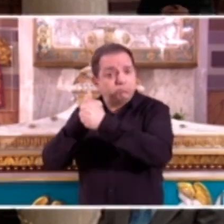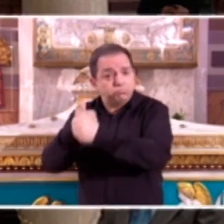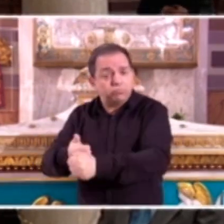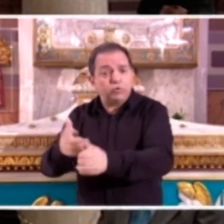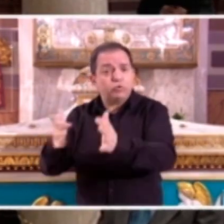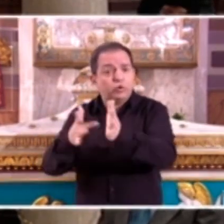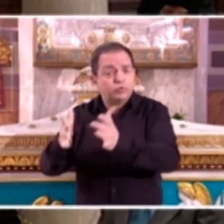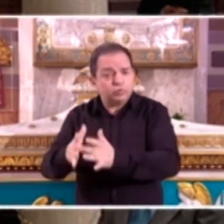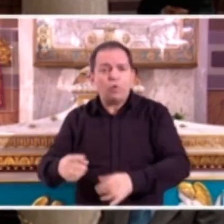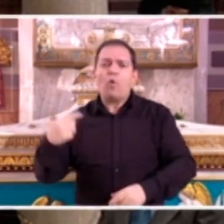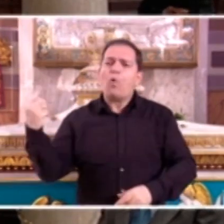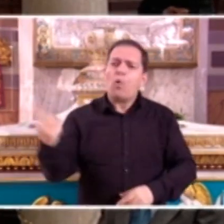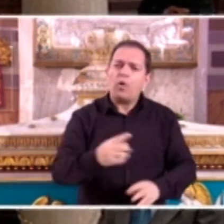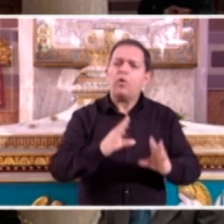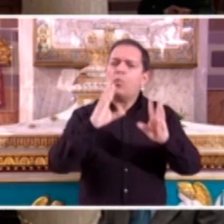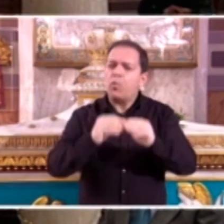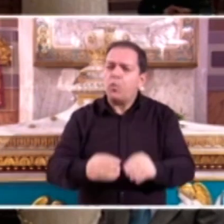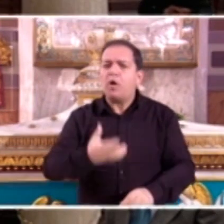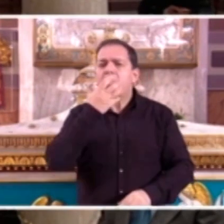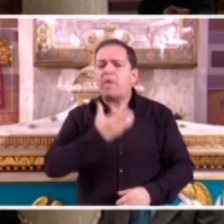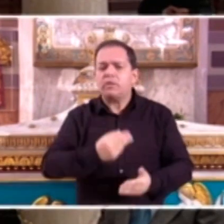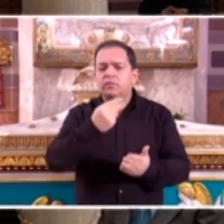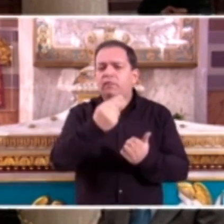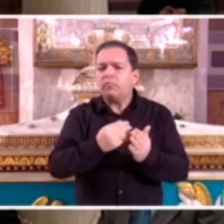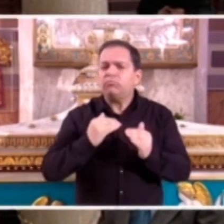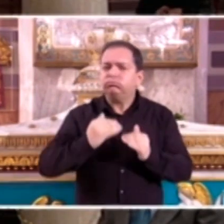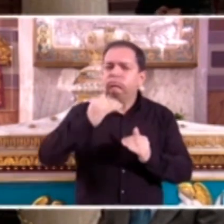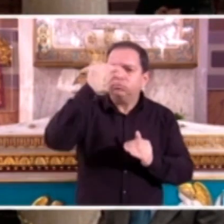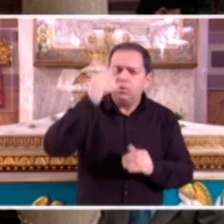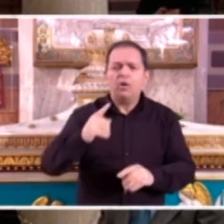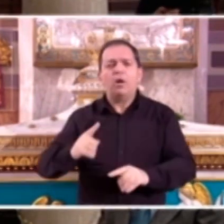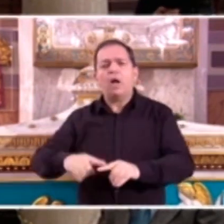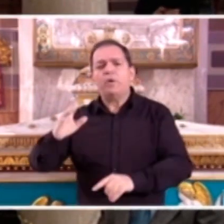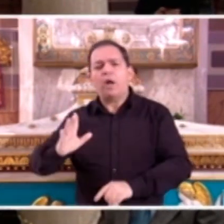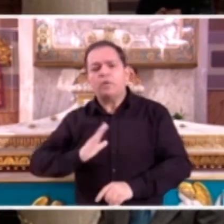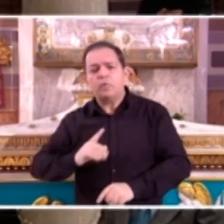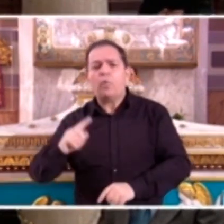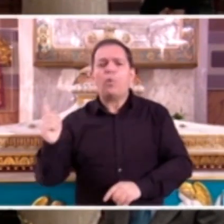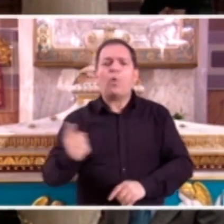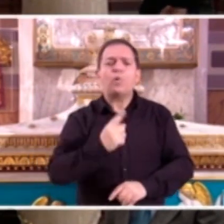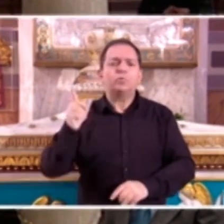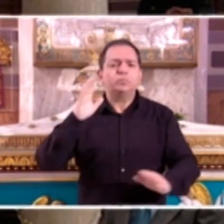διακονίας παντός του πλήρου και του λαού, Κυρίου